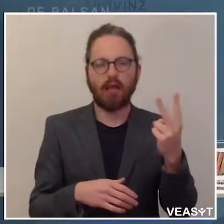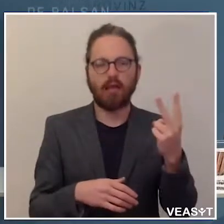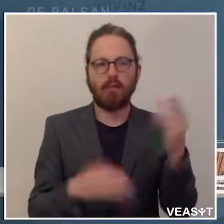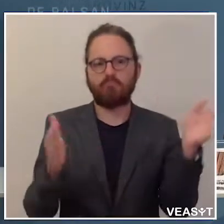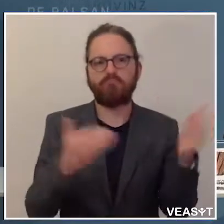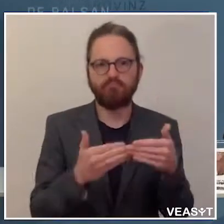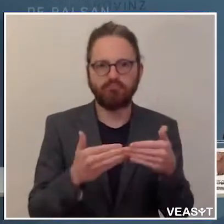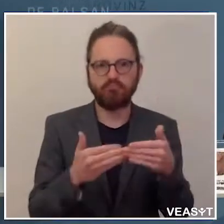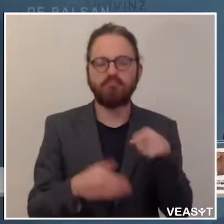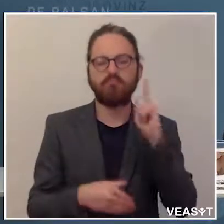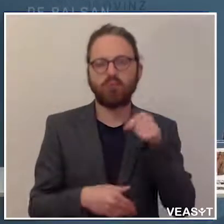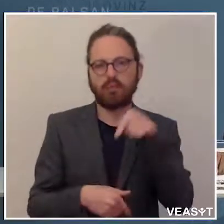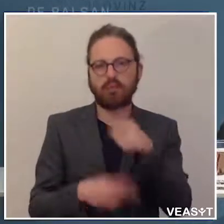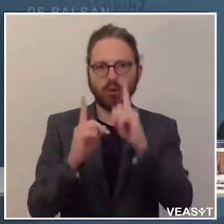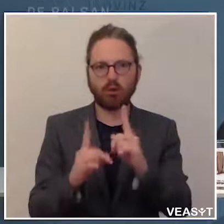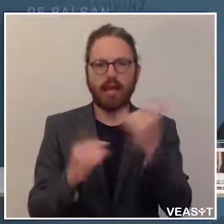fiction